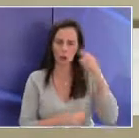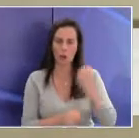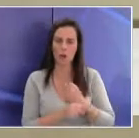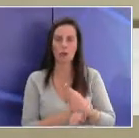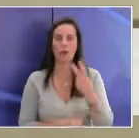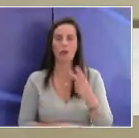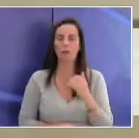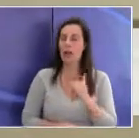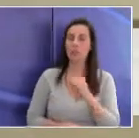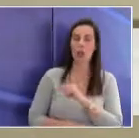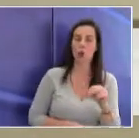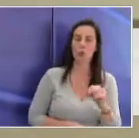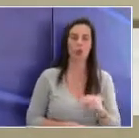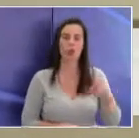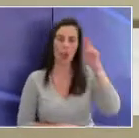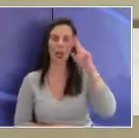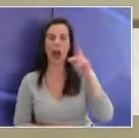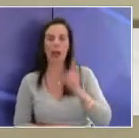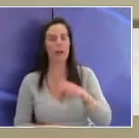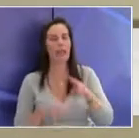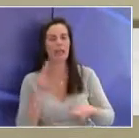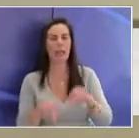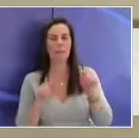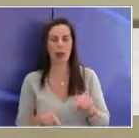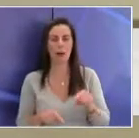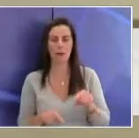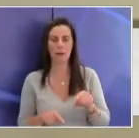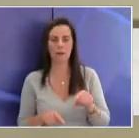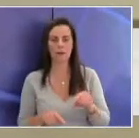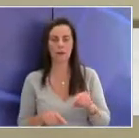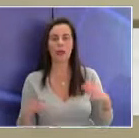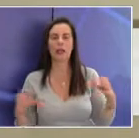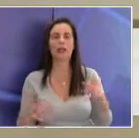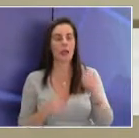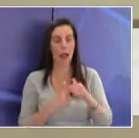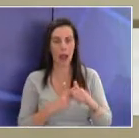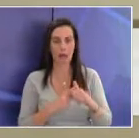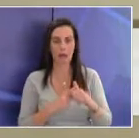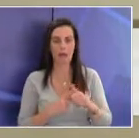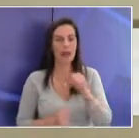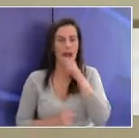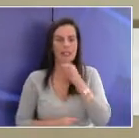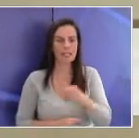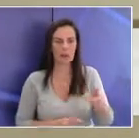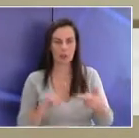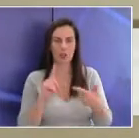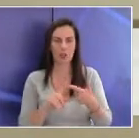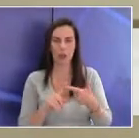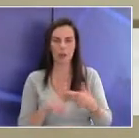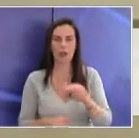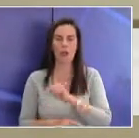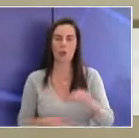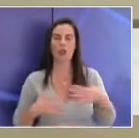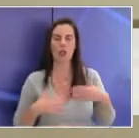לעשות. שני נושאים, נושאים שהליכוד חייב לטפל בהם כמפלגת שלטון. אחד זה קצבאות הזקנה, ושתיים זה הנושא